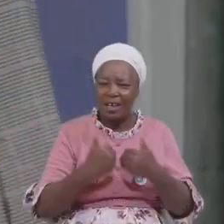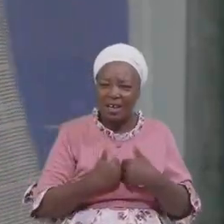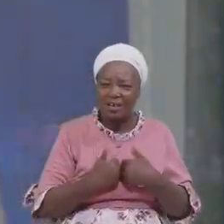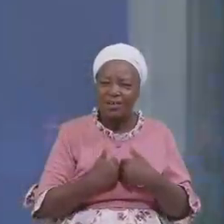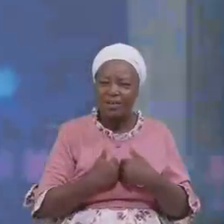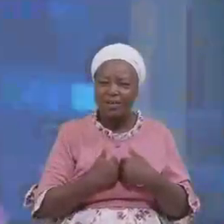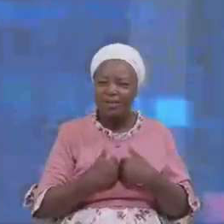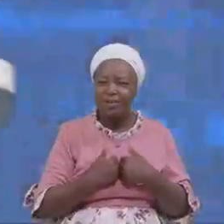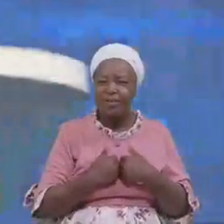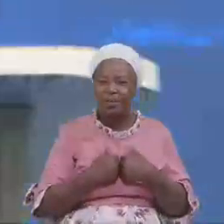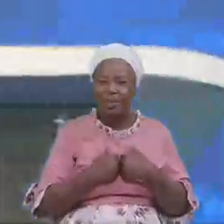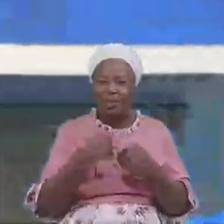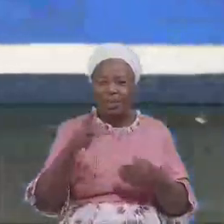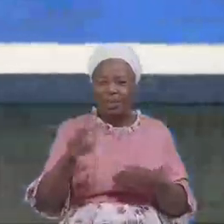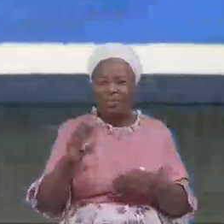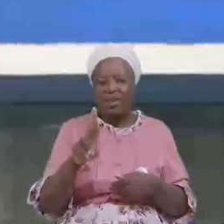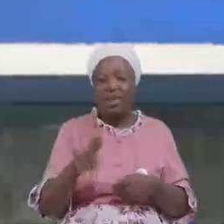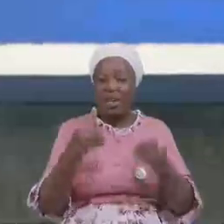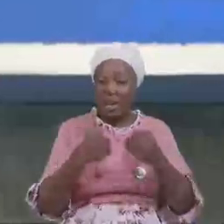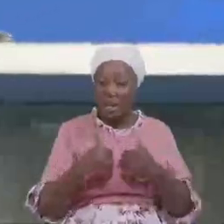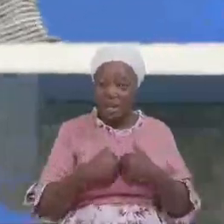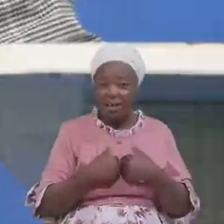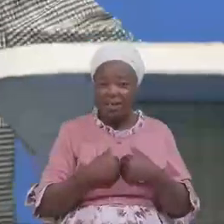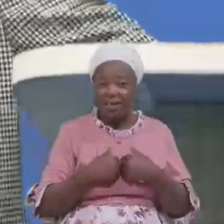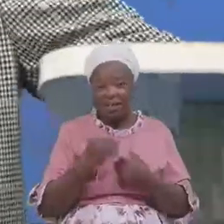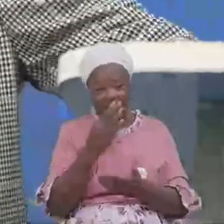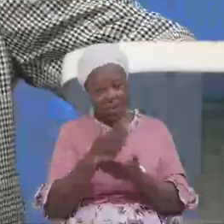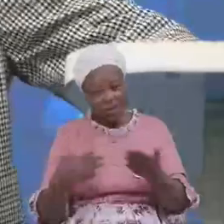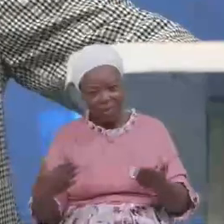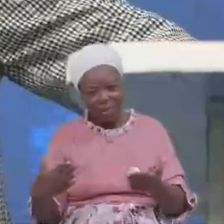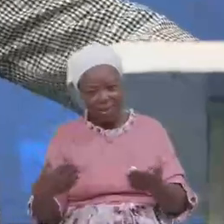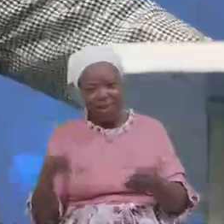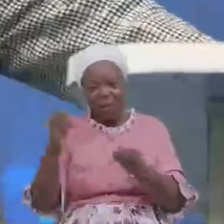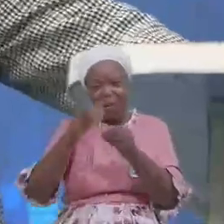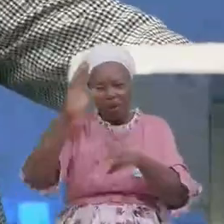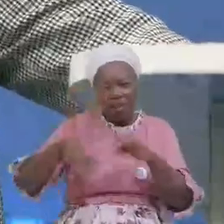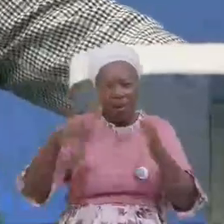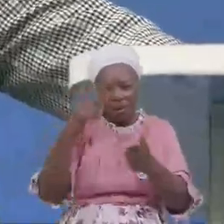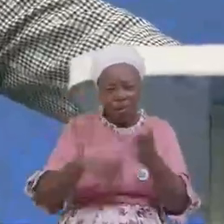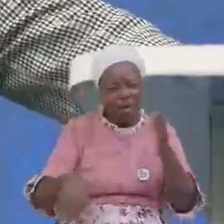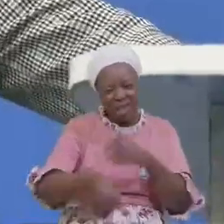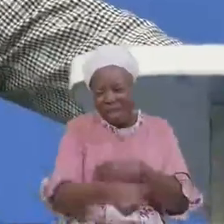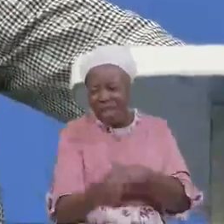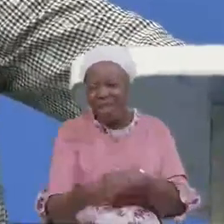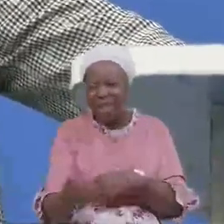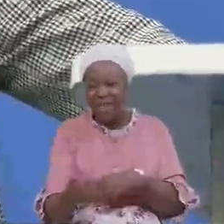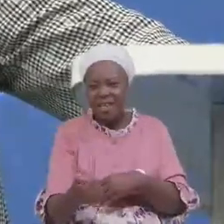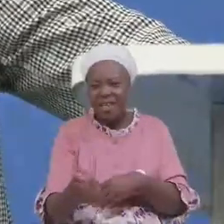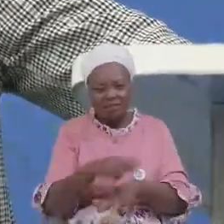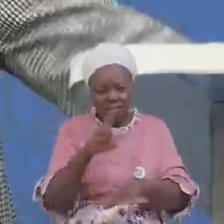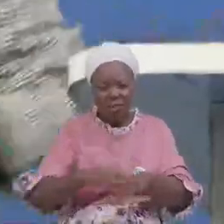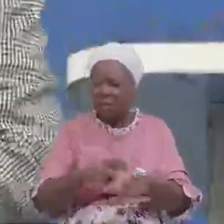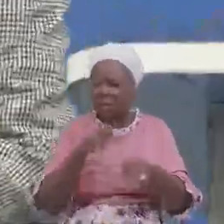Pierre avait quelque chose. Plus que ce que toute personne ordinaire